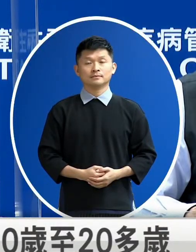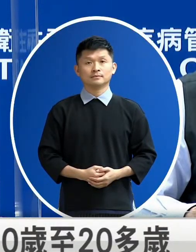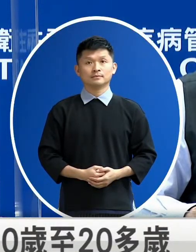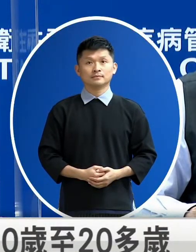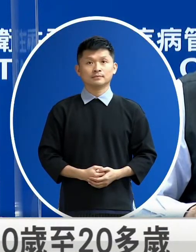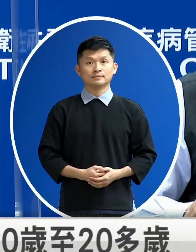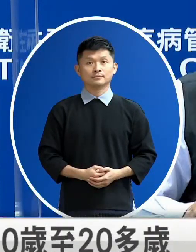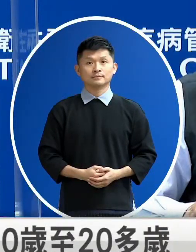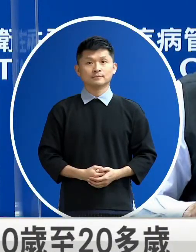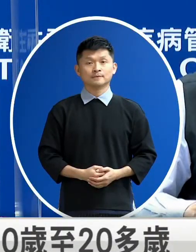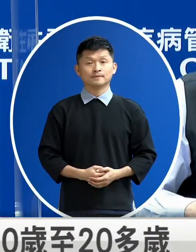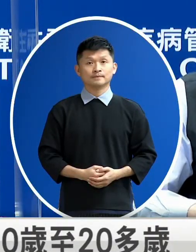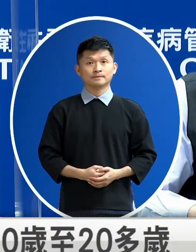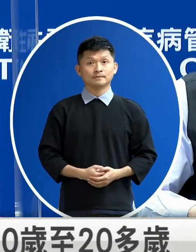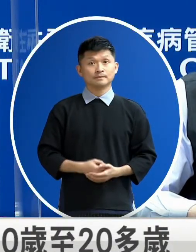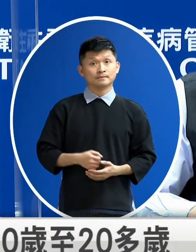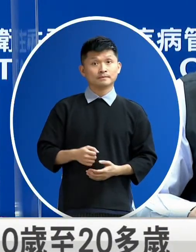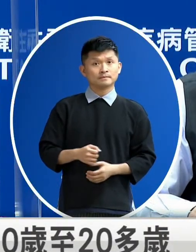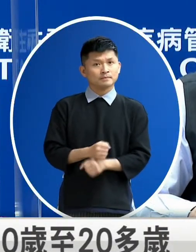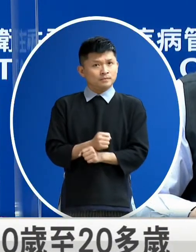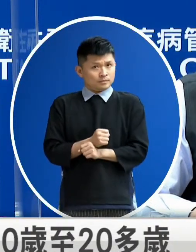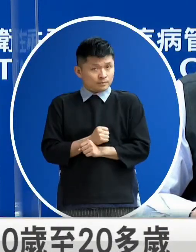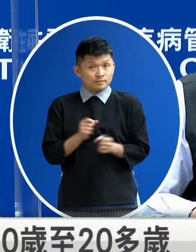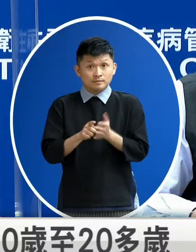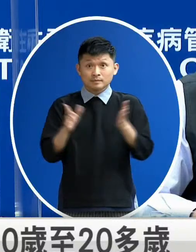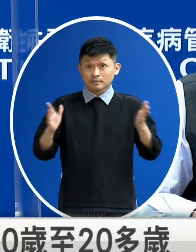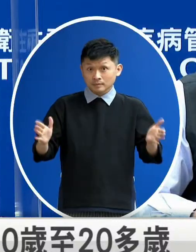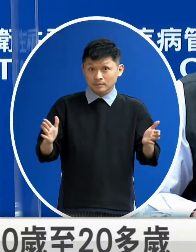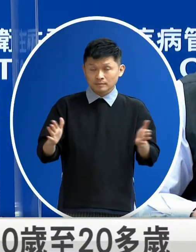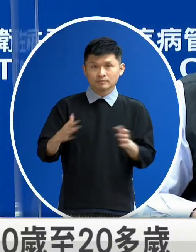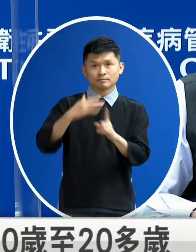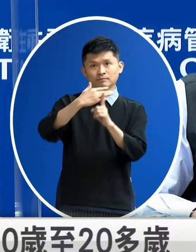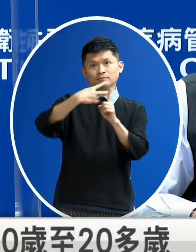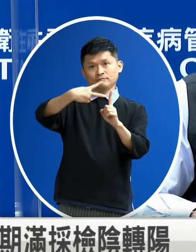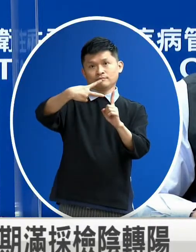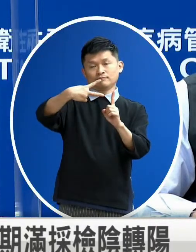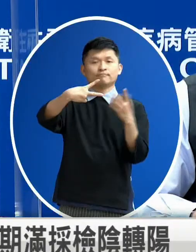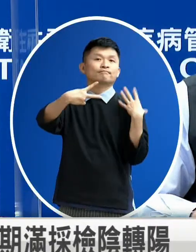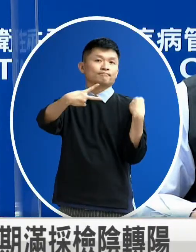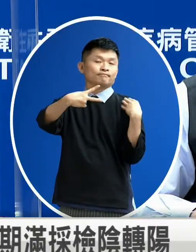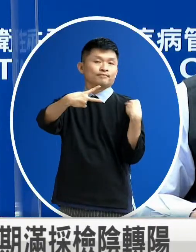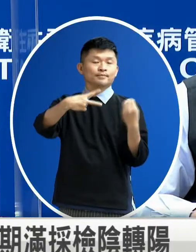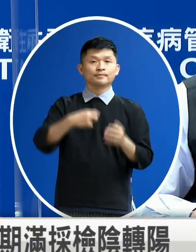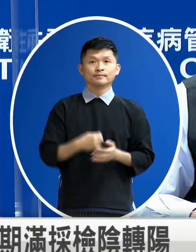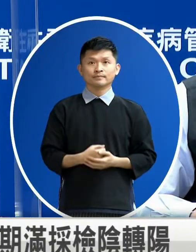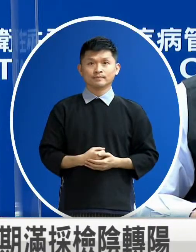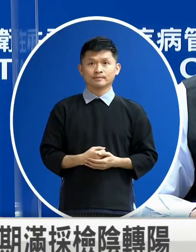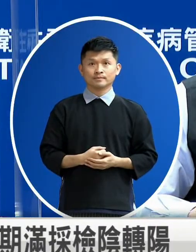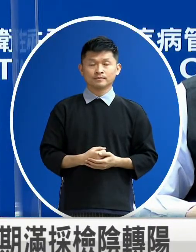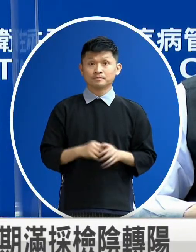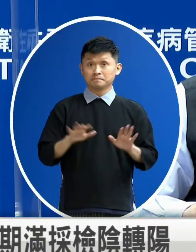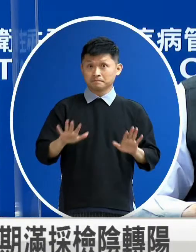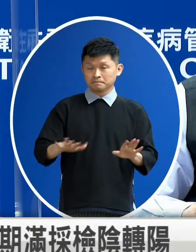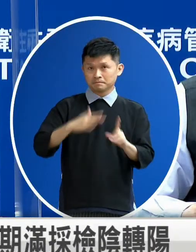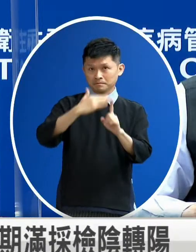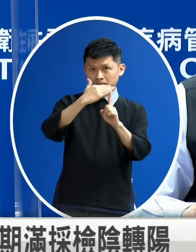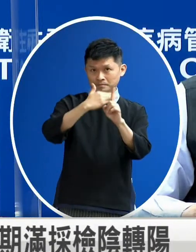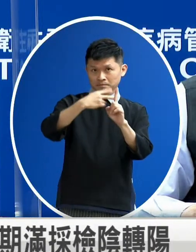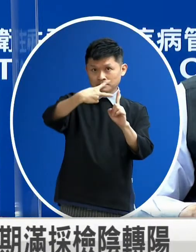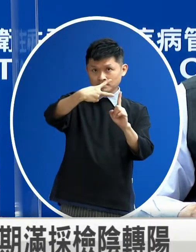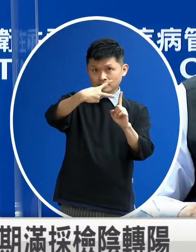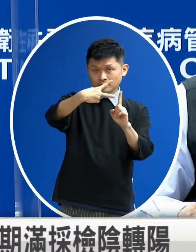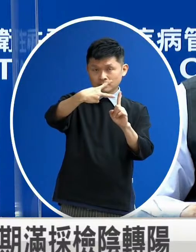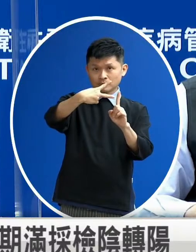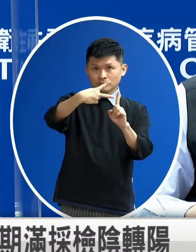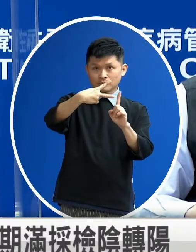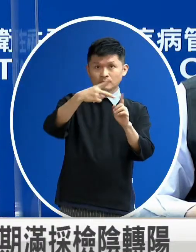那对于警戒的期间哈，我们现在维持二期警戒哈。那不过这次维持二期警戒，我们